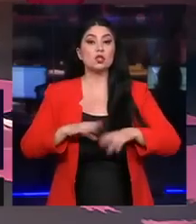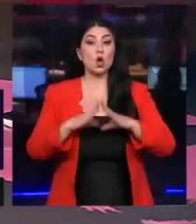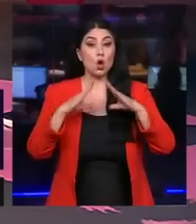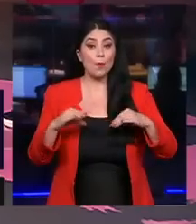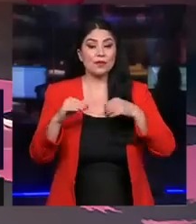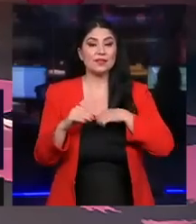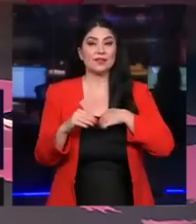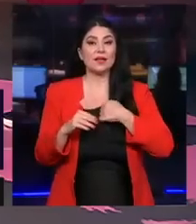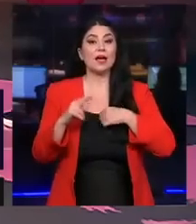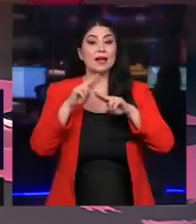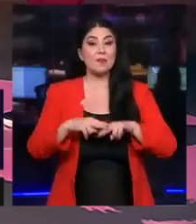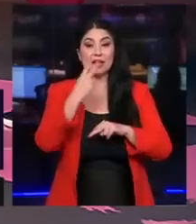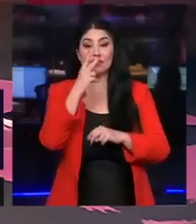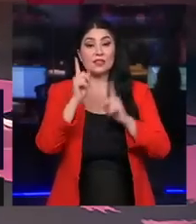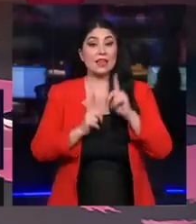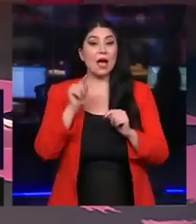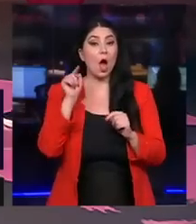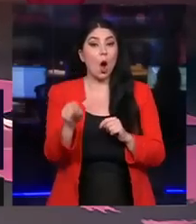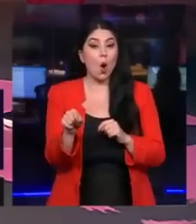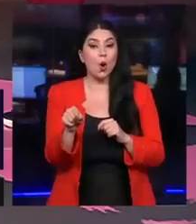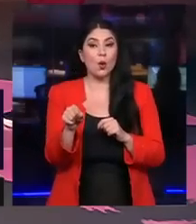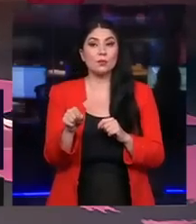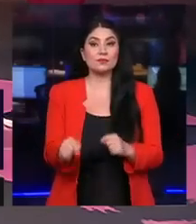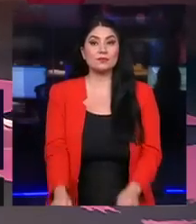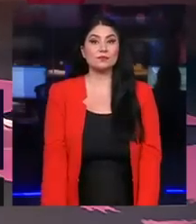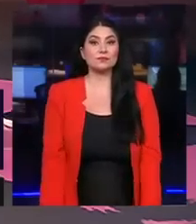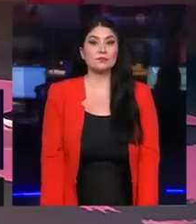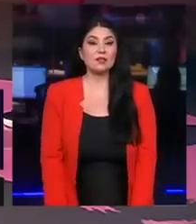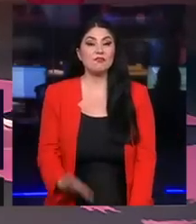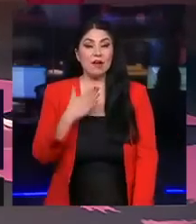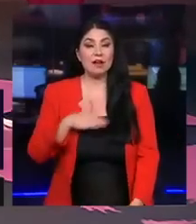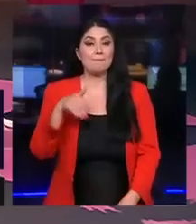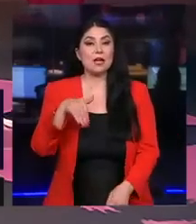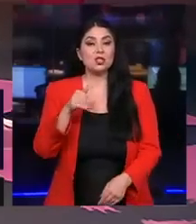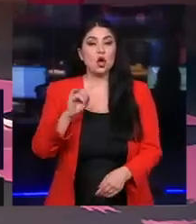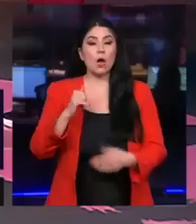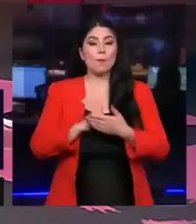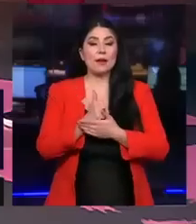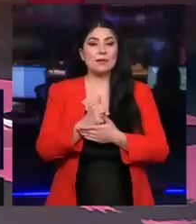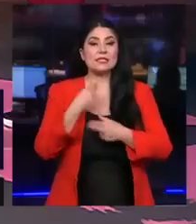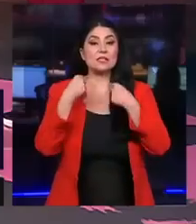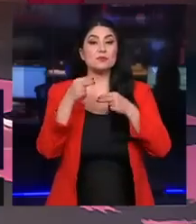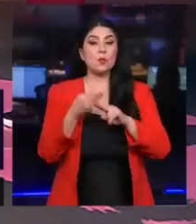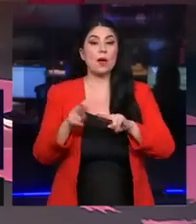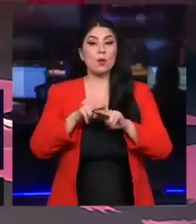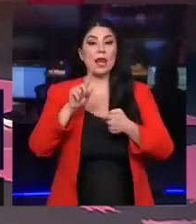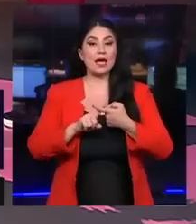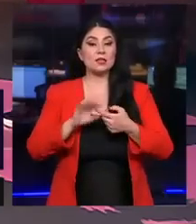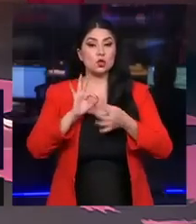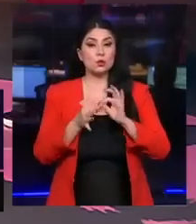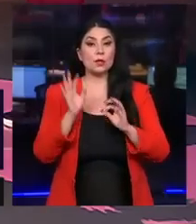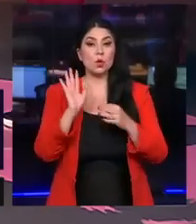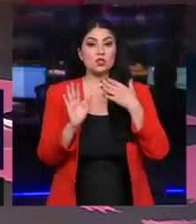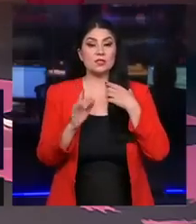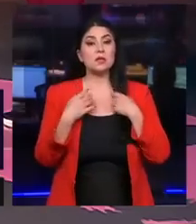Klaus Iohannis. Rămâne de văzut dacă acolo va dori premierul Marcel Ciolacu să ofere mai multe explicații pe marginea acestui